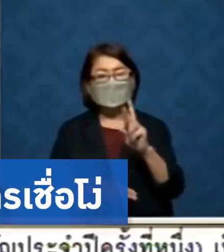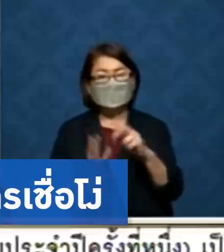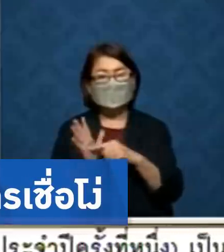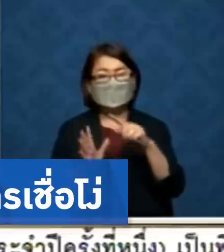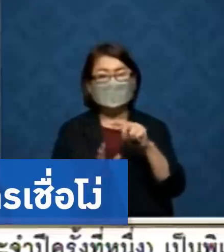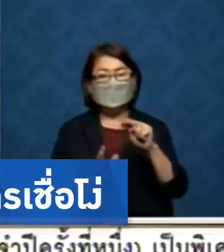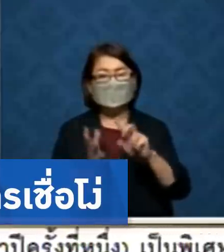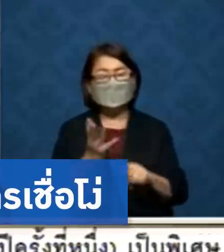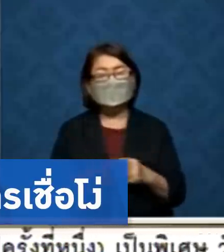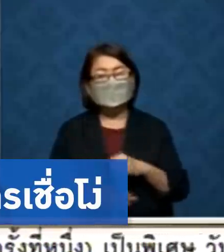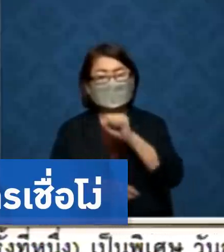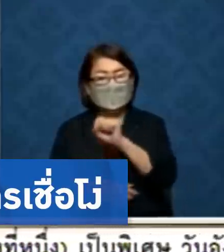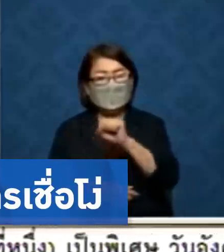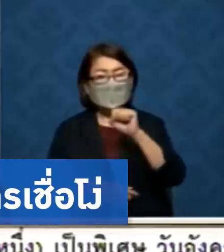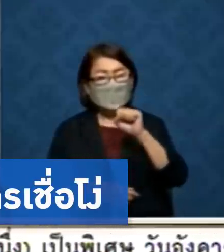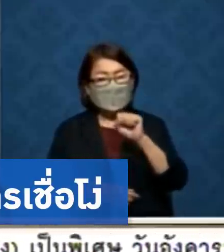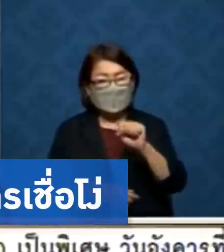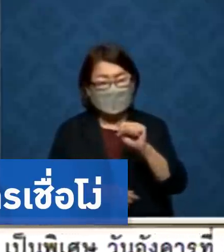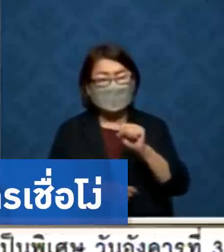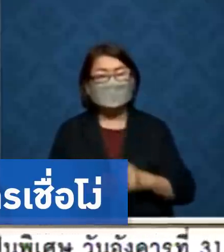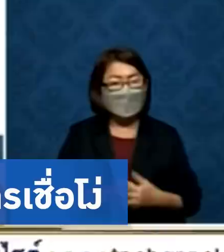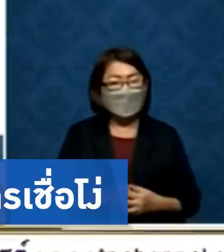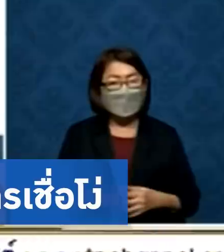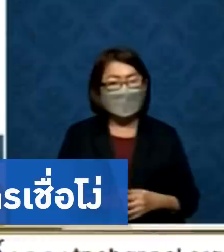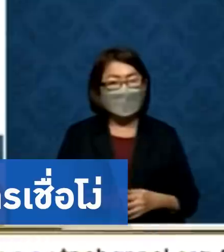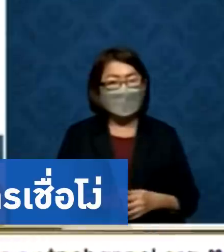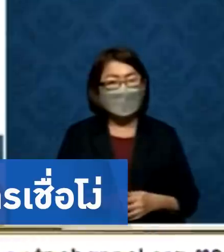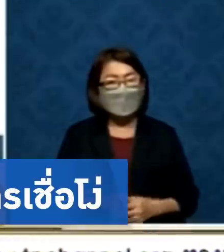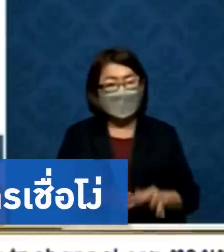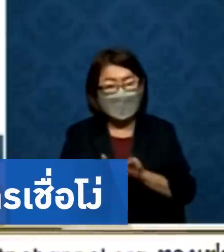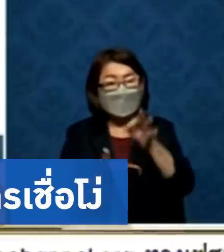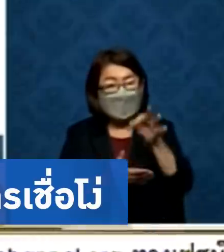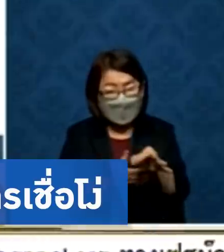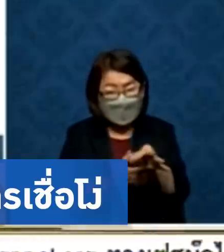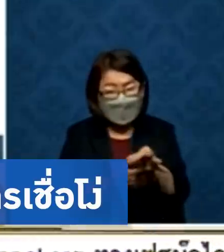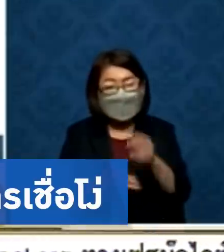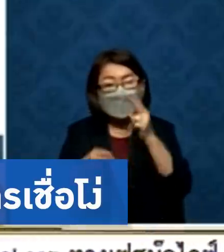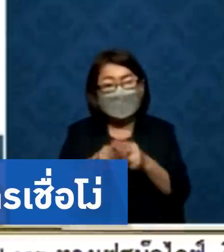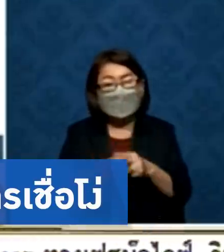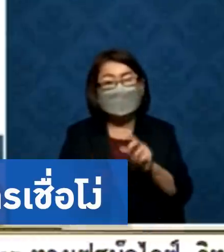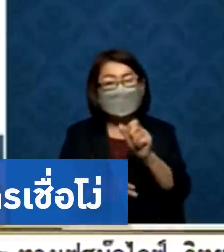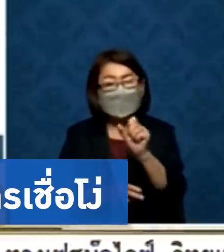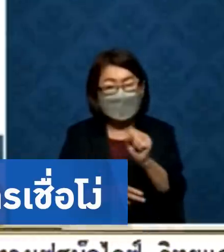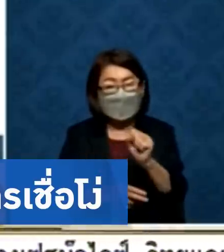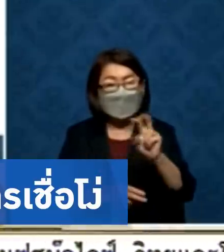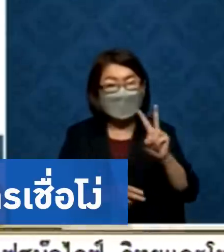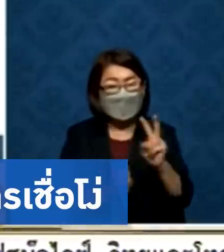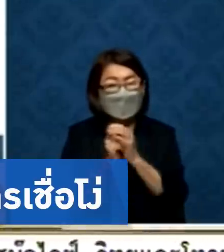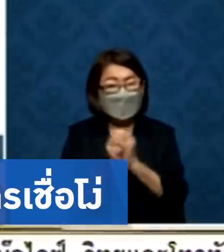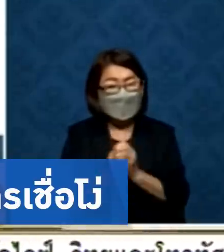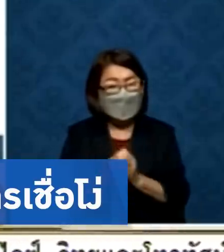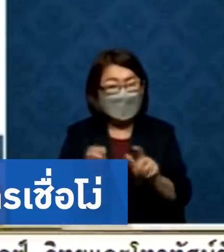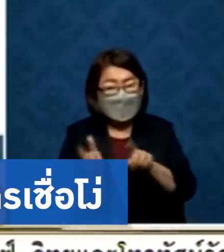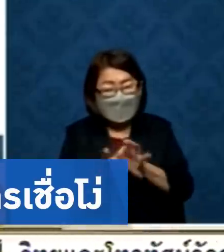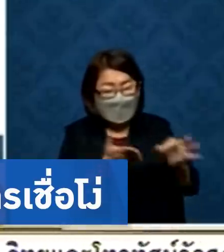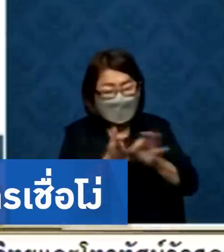ของรัฐบาลดูเหมือนจะได้รับผลกระทบกระเทือนค่อนข้างมากไม่ว่าจะเป็นการอภิปรายของทางฝั่งเพื่อไทยที่เปิดประเด็นเรื่องส่ว